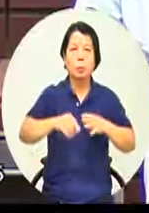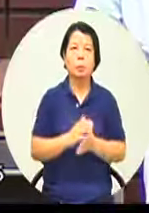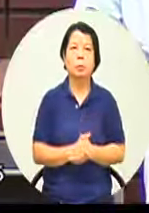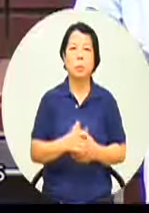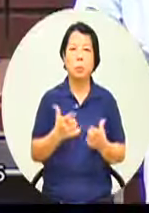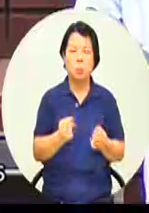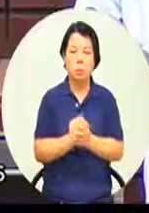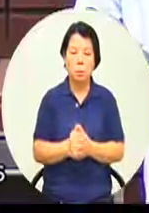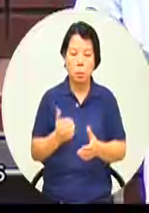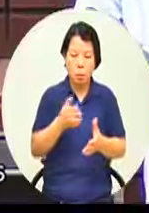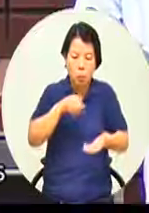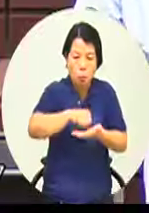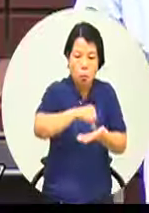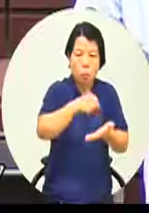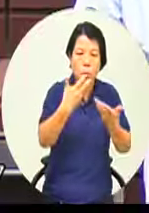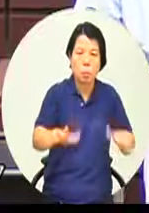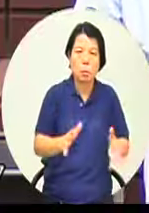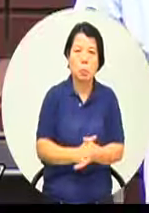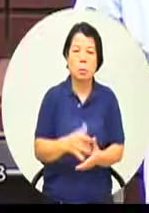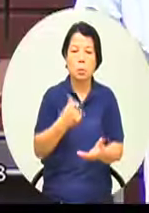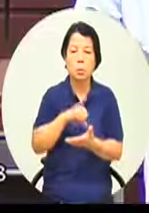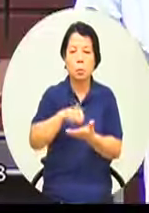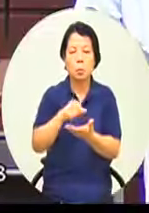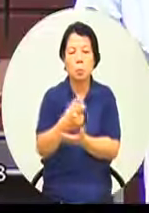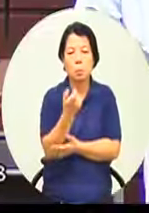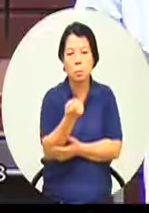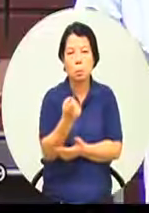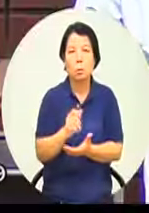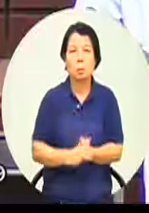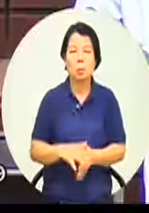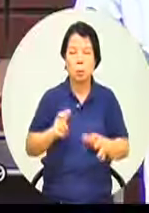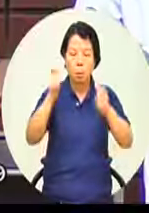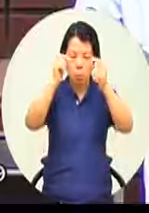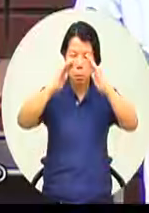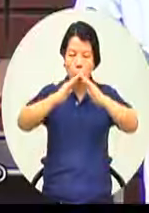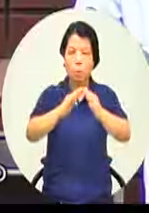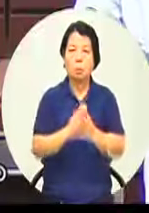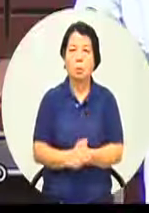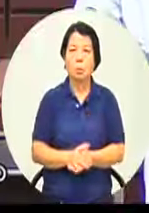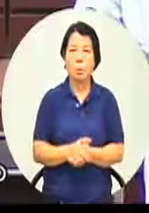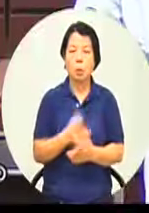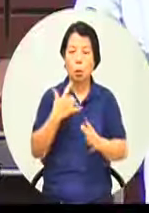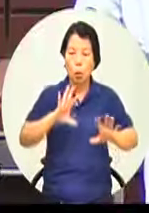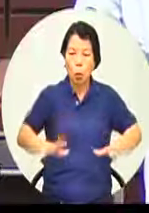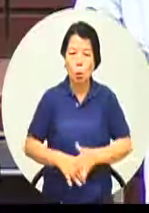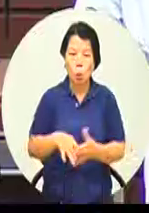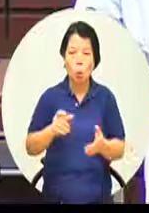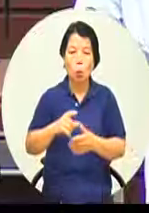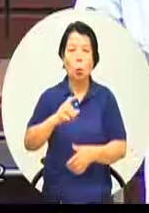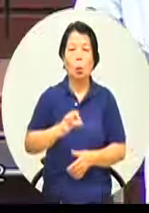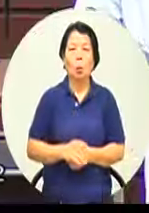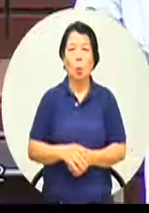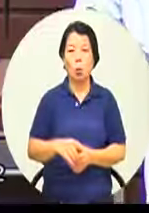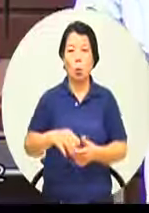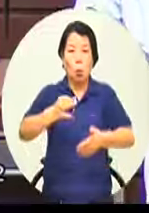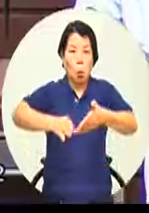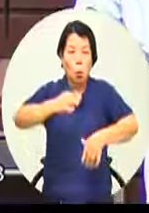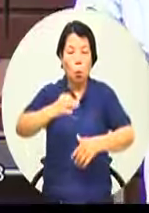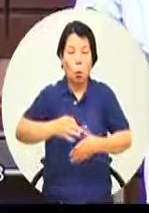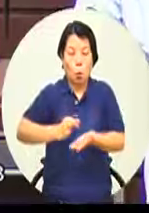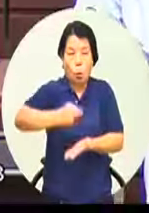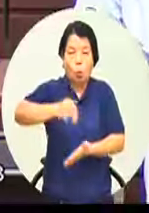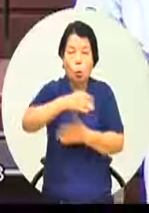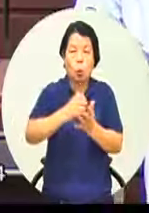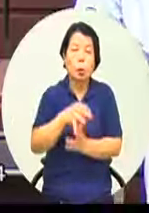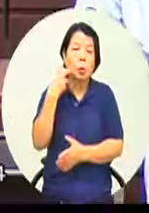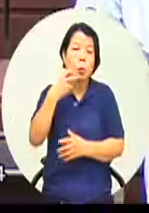产专机所占的高雄的比例不大，所以说我们高雄是以高经济价值的水果为主。那比如说现在我们